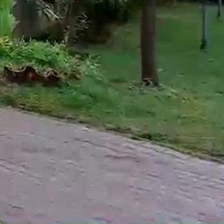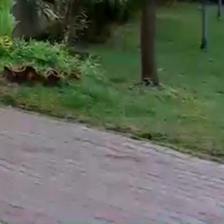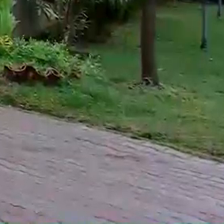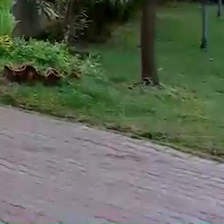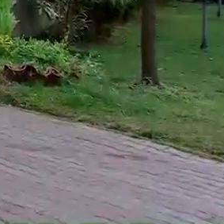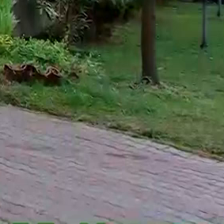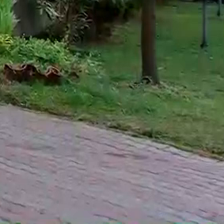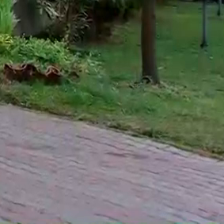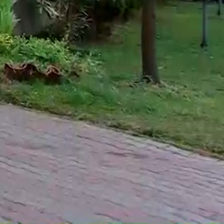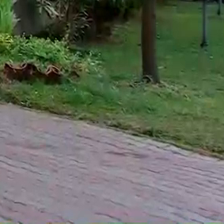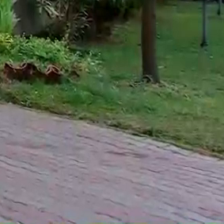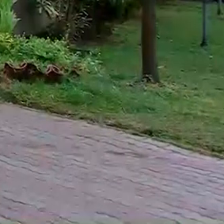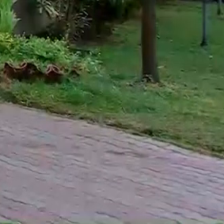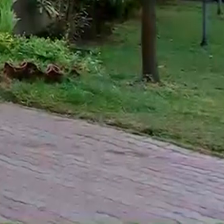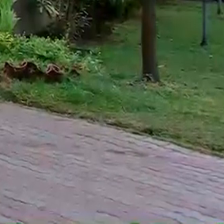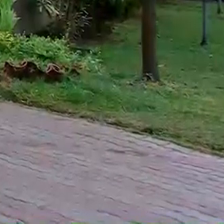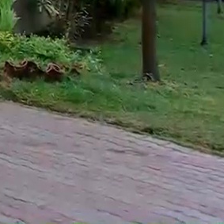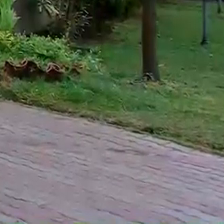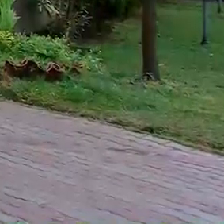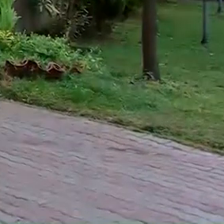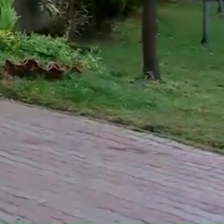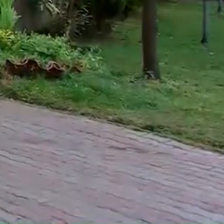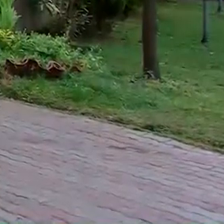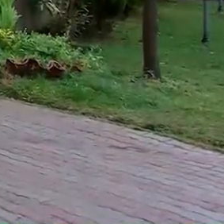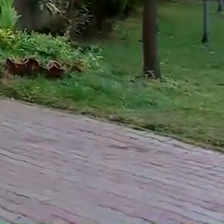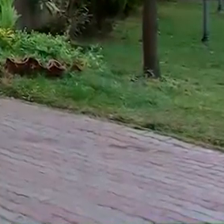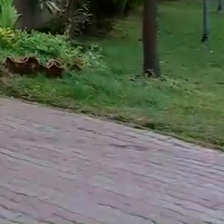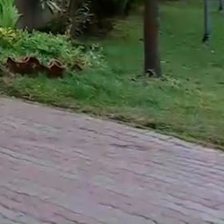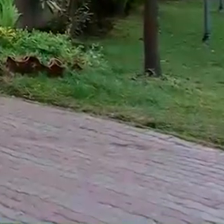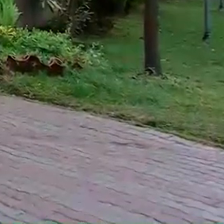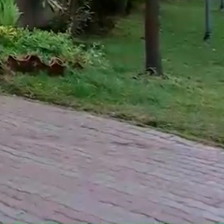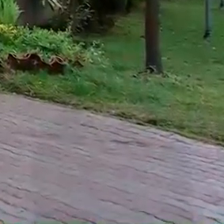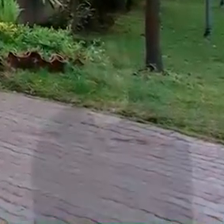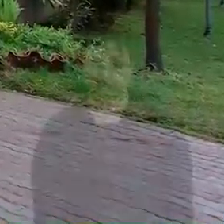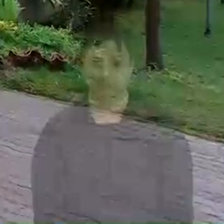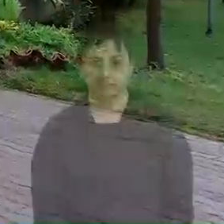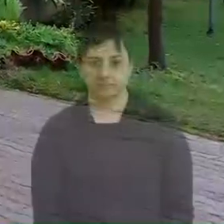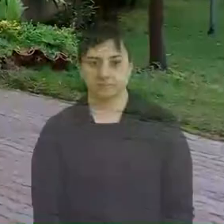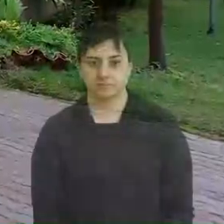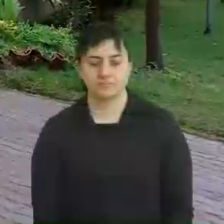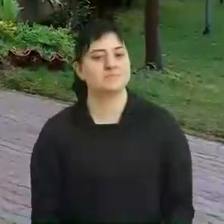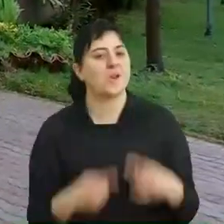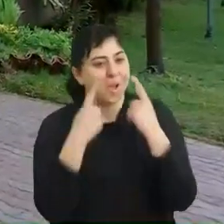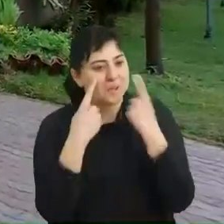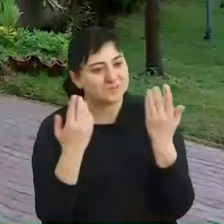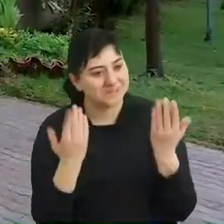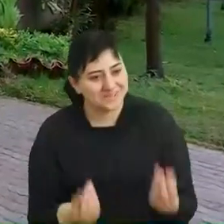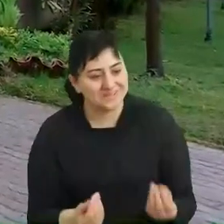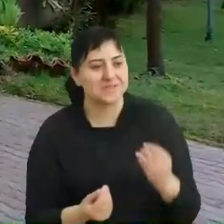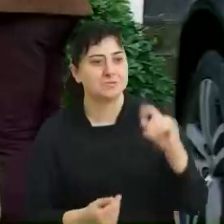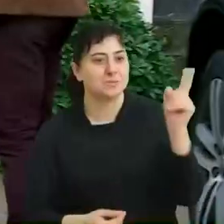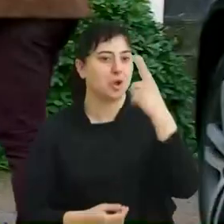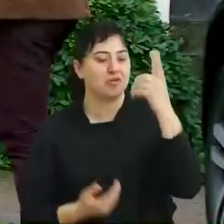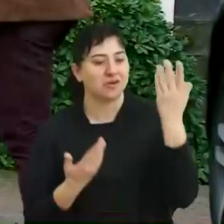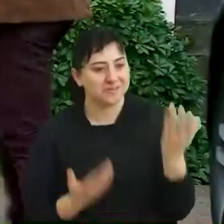Mürdüm rengi kanvas pantolon, mavi gömlek, taba rengi kısa kabanla arabadan indi. Hoş geldiniz başların